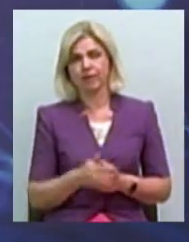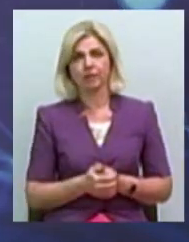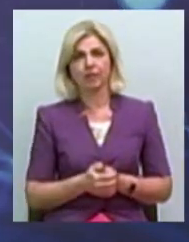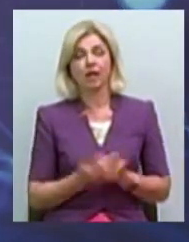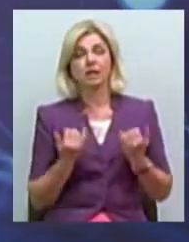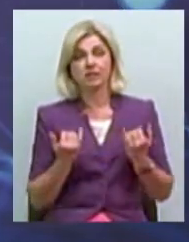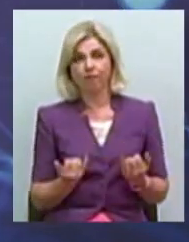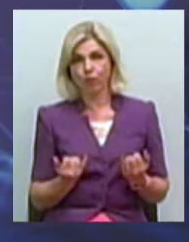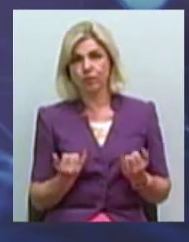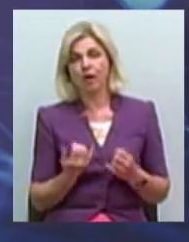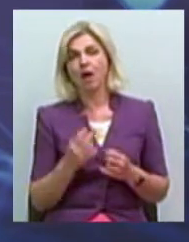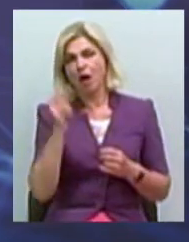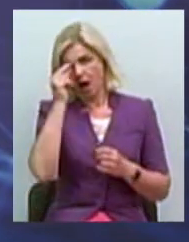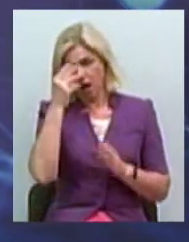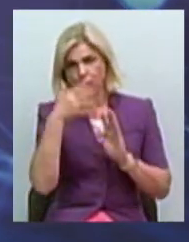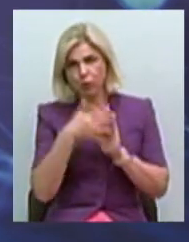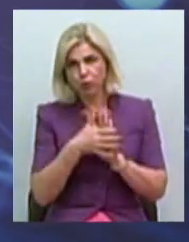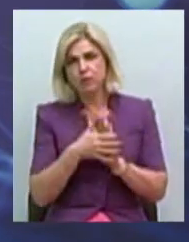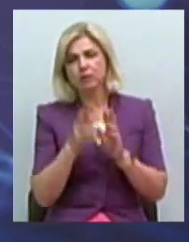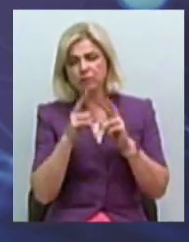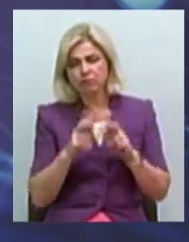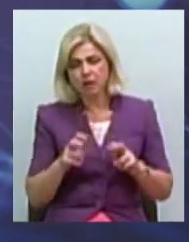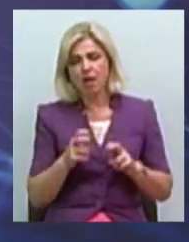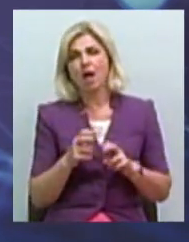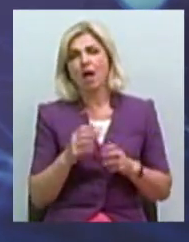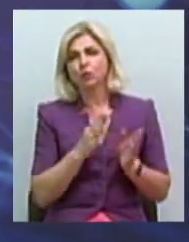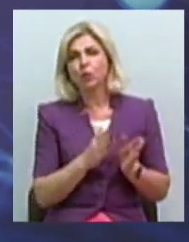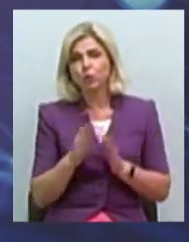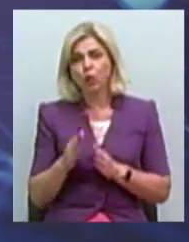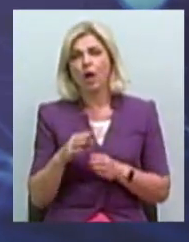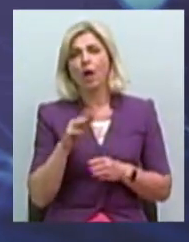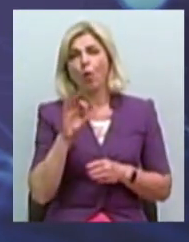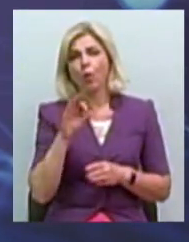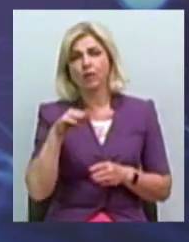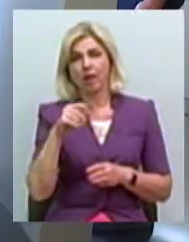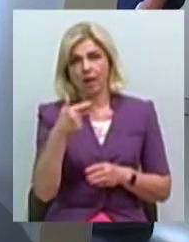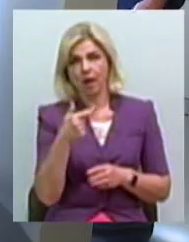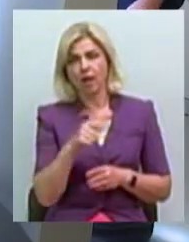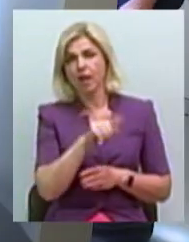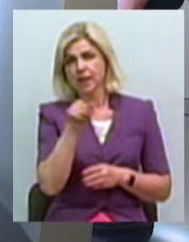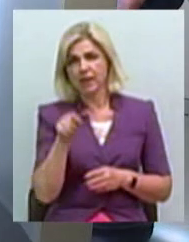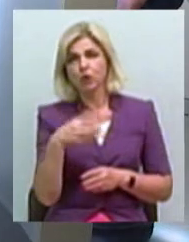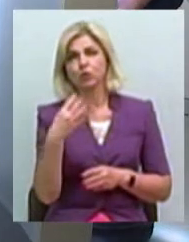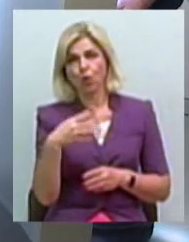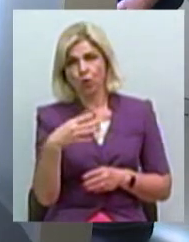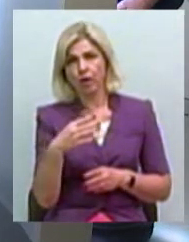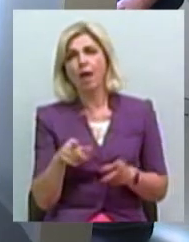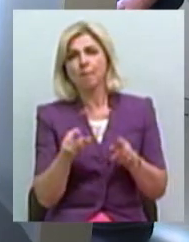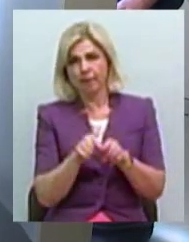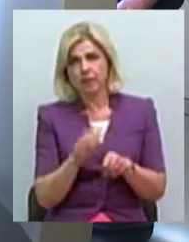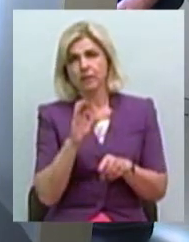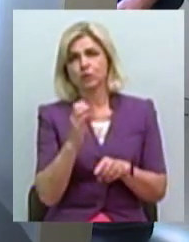на сьогоднішній день, аналізуючи структури об'єднаних територіальних громад, у них 40. Це з соціальними